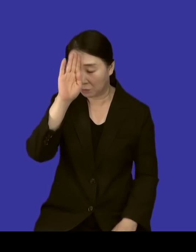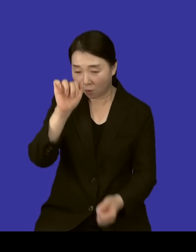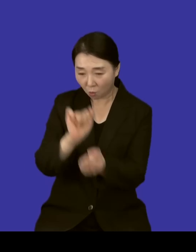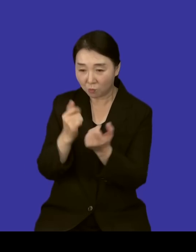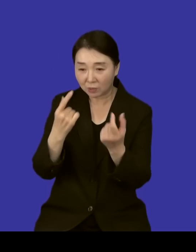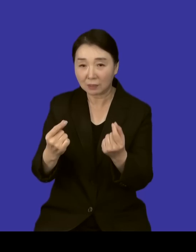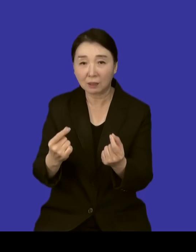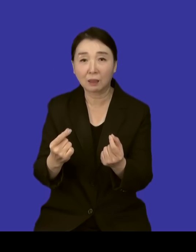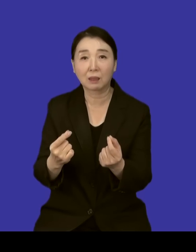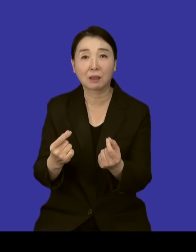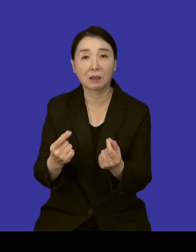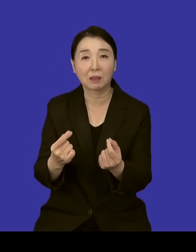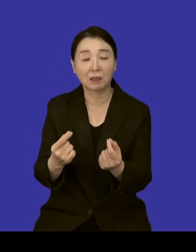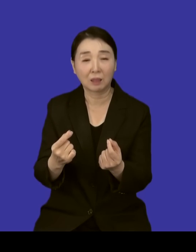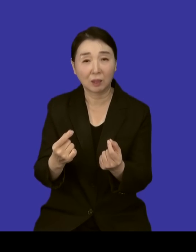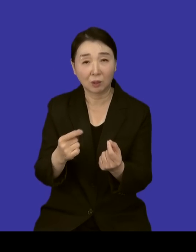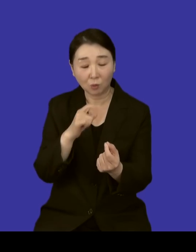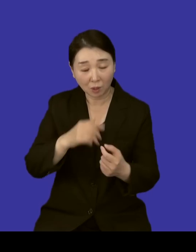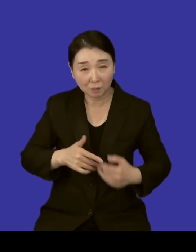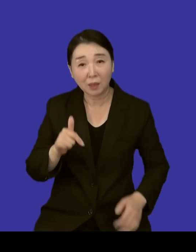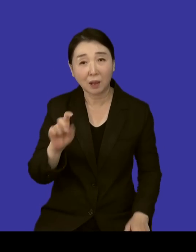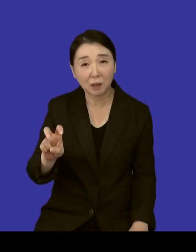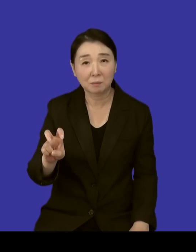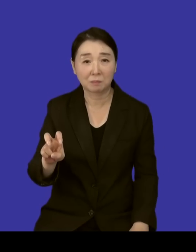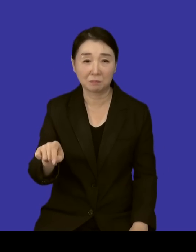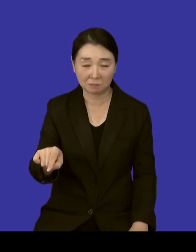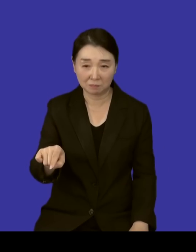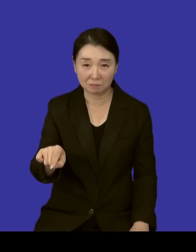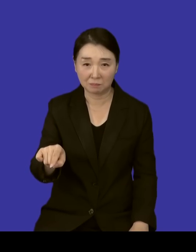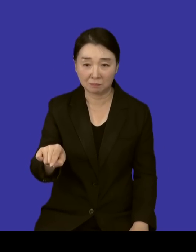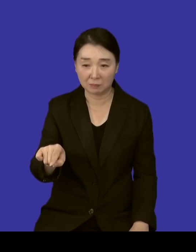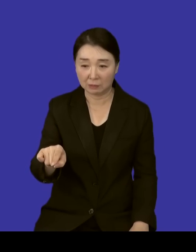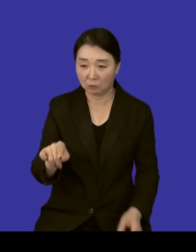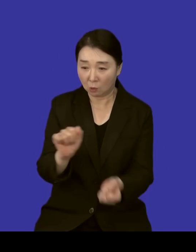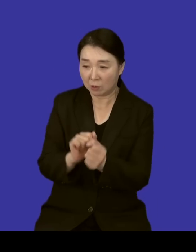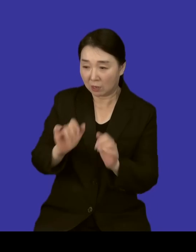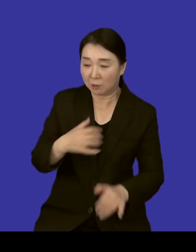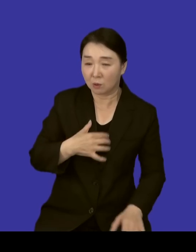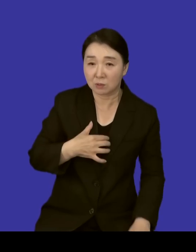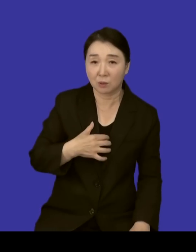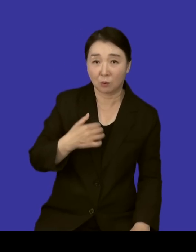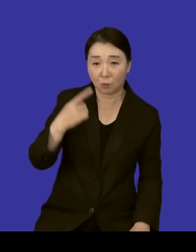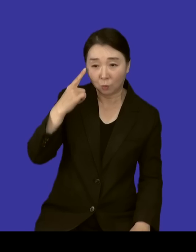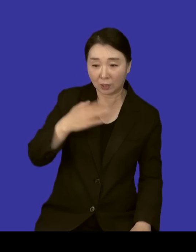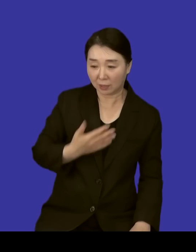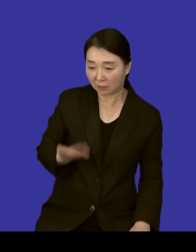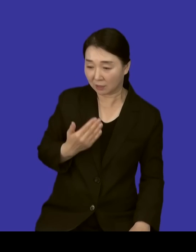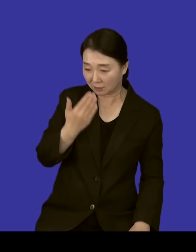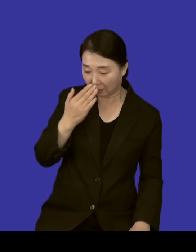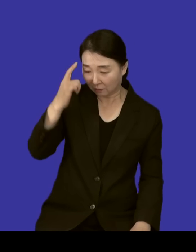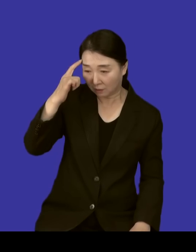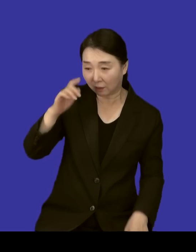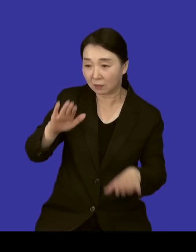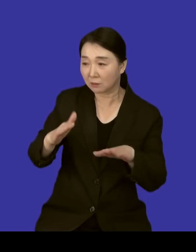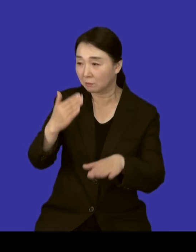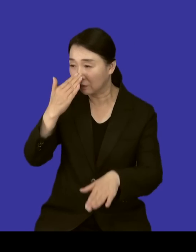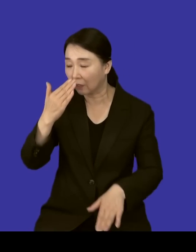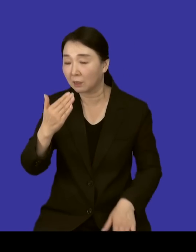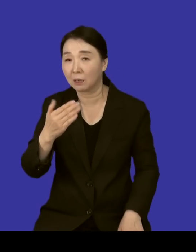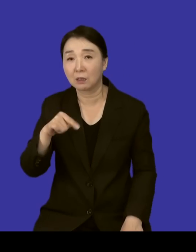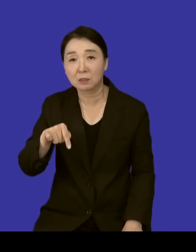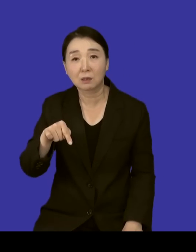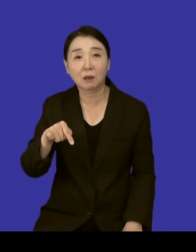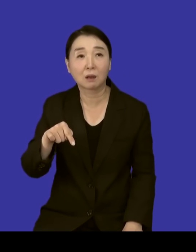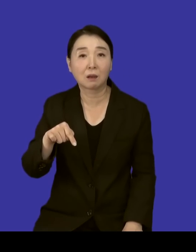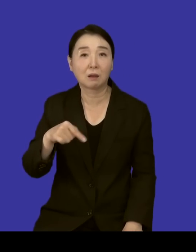그러면서 제가 착하다는 생각이 이제 무너져가기 시작한 거죠. 내가 참 사람을 차별하고 환경이